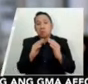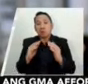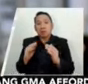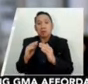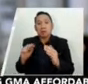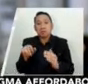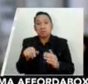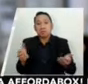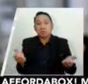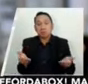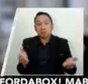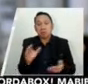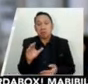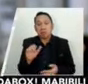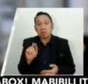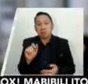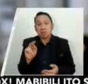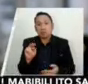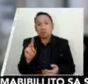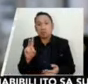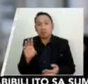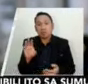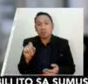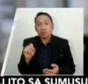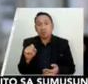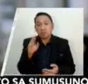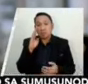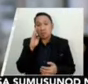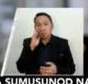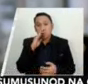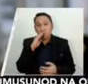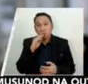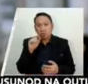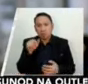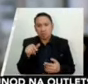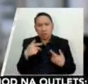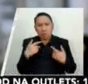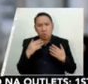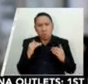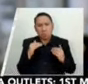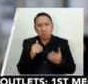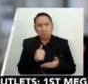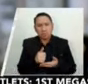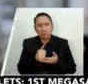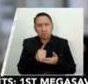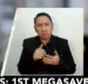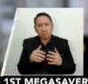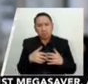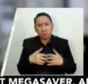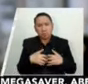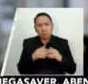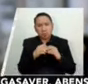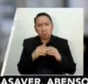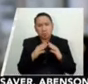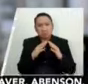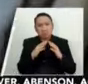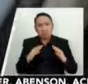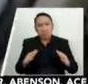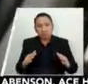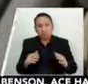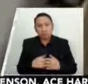raw para sa pamahalaan ay matulungan itong mga residente na ito na maitayo ulit ang kanilang mga nasirang mga bahay.